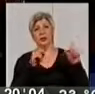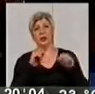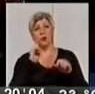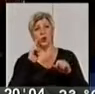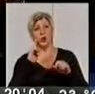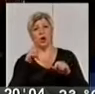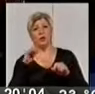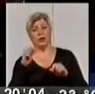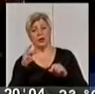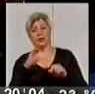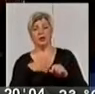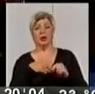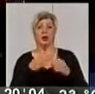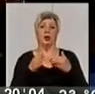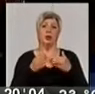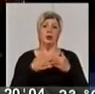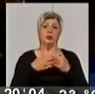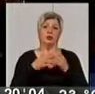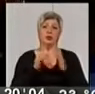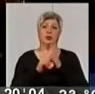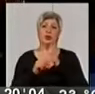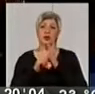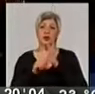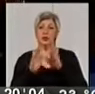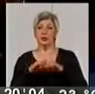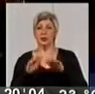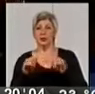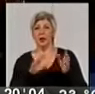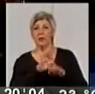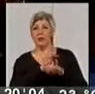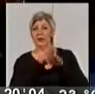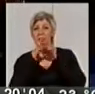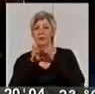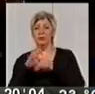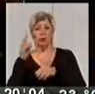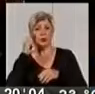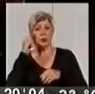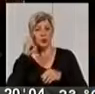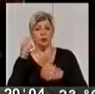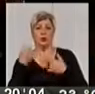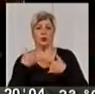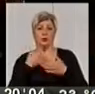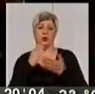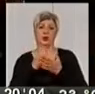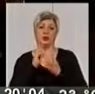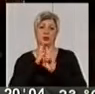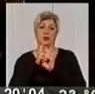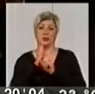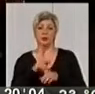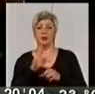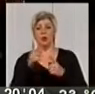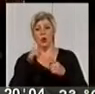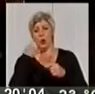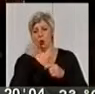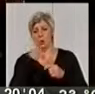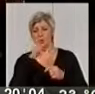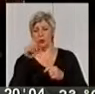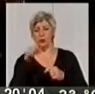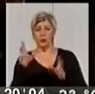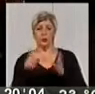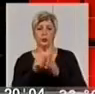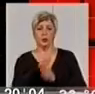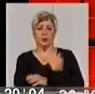і десь близько 60 дітей в одну партію ми веземо в Київ. У нас є супроводжуючі особи з лікарями, все,